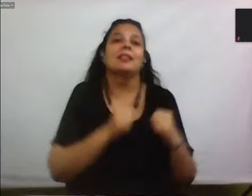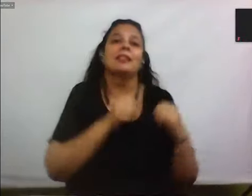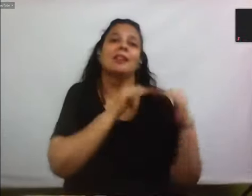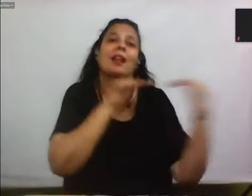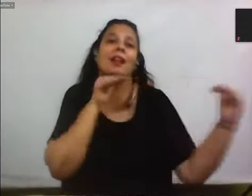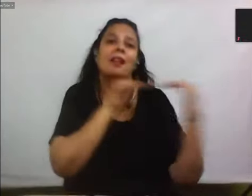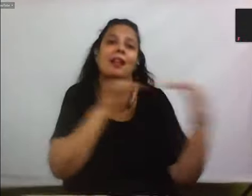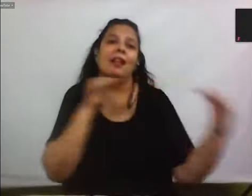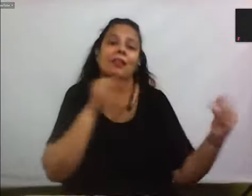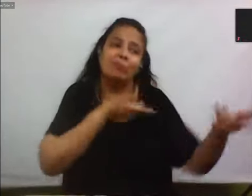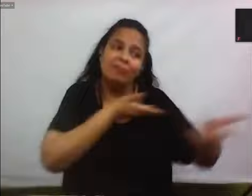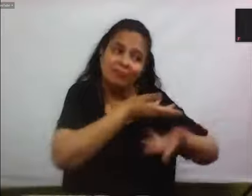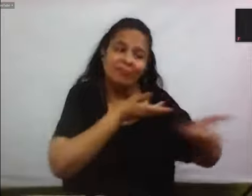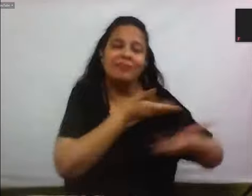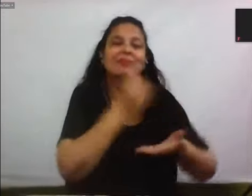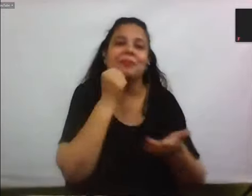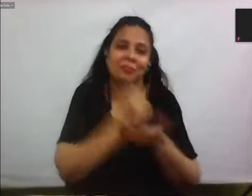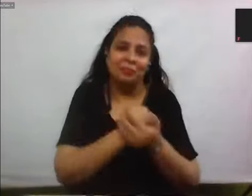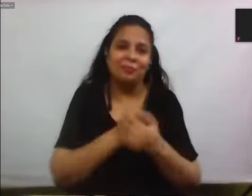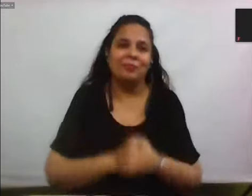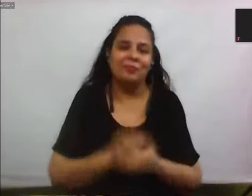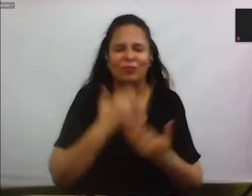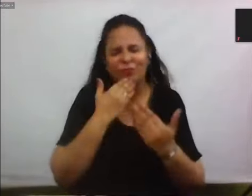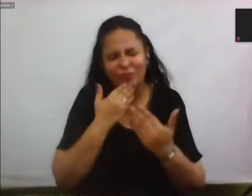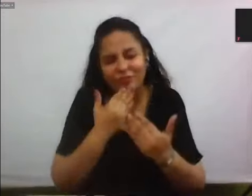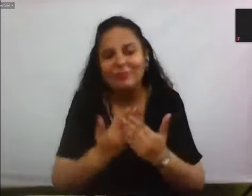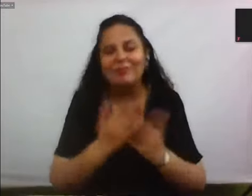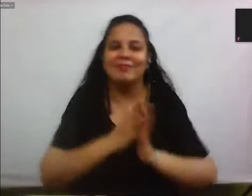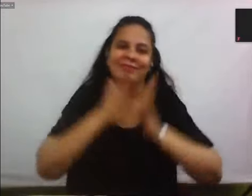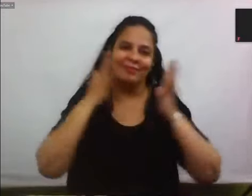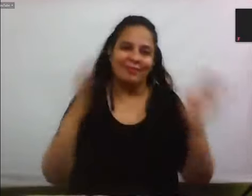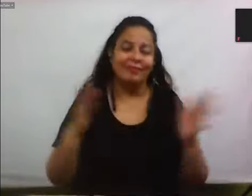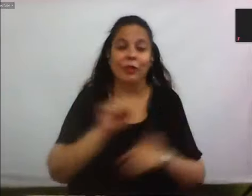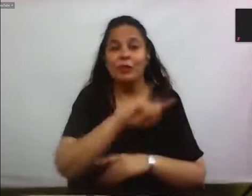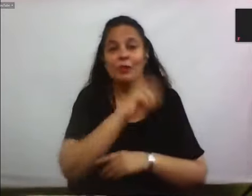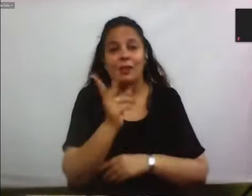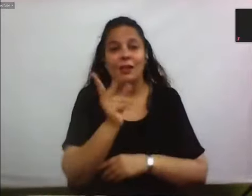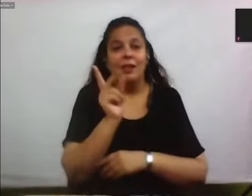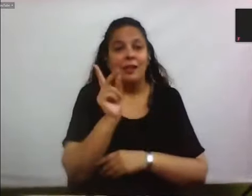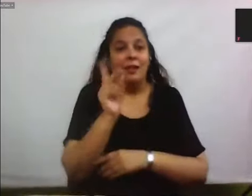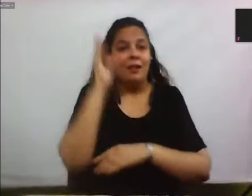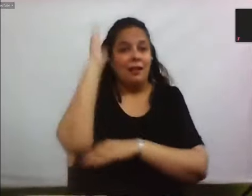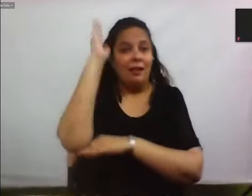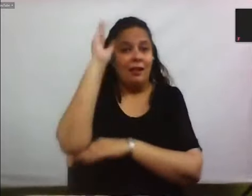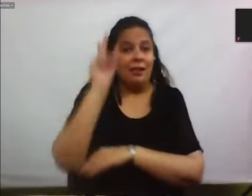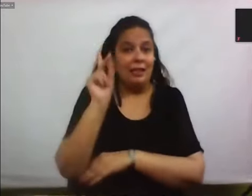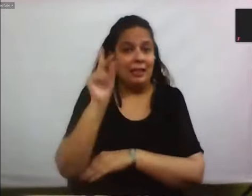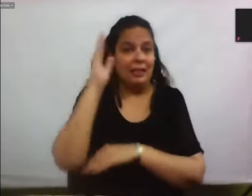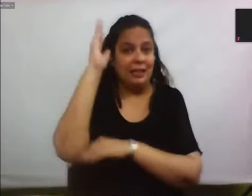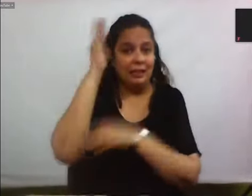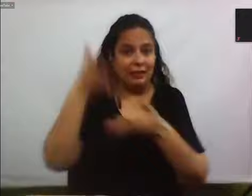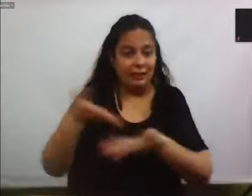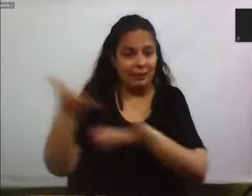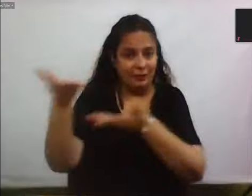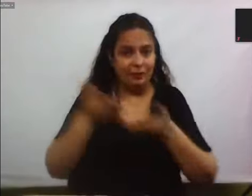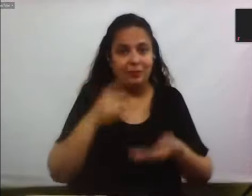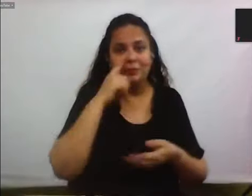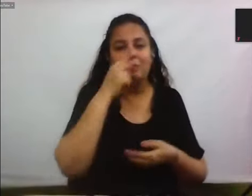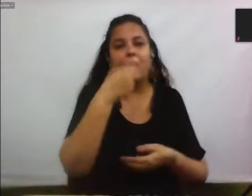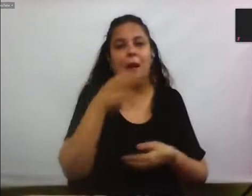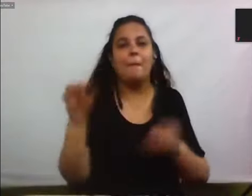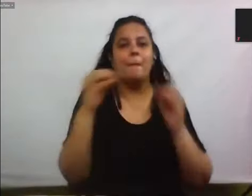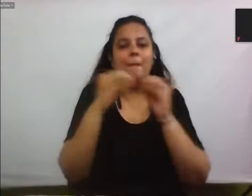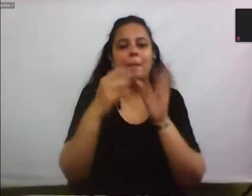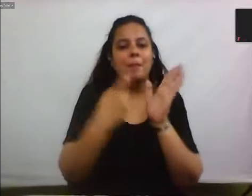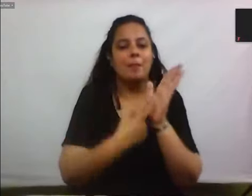एंड नाउ आई रिक्वेस्ट ब्रहदा मैम टू स्टार्ट द वीडियो एंड शी विल बी टॉकिंग अबाउट ऑन लो